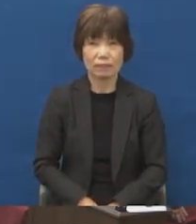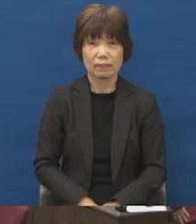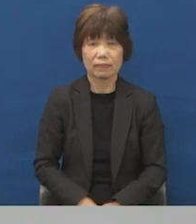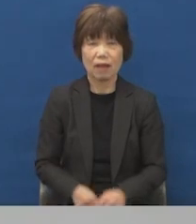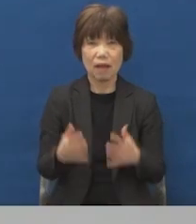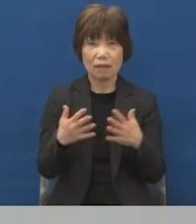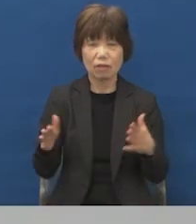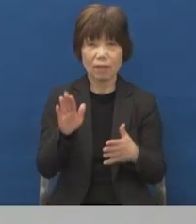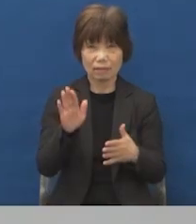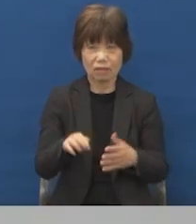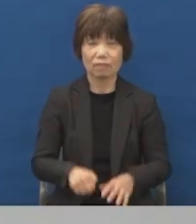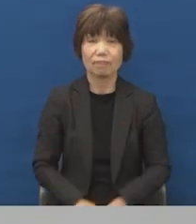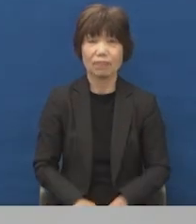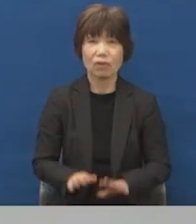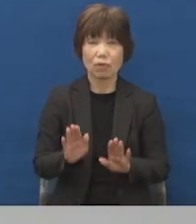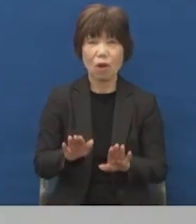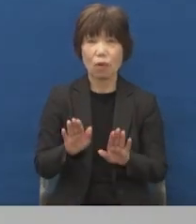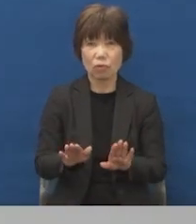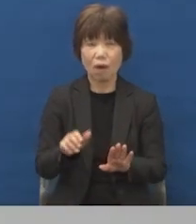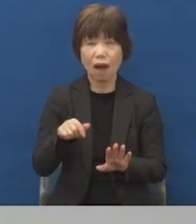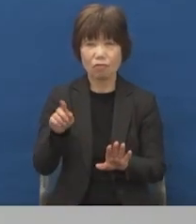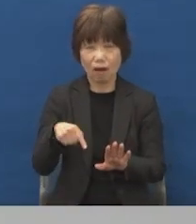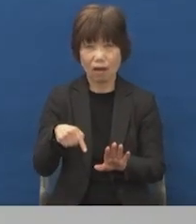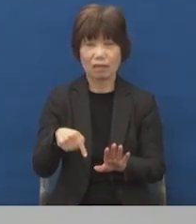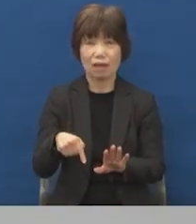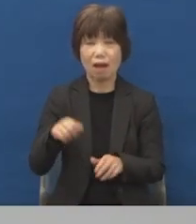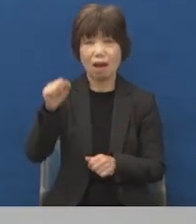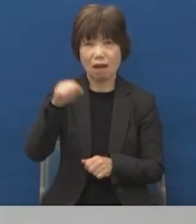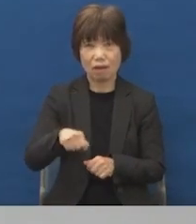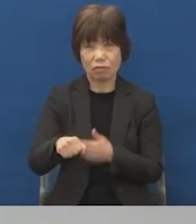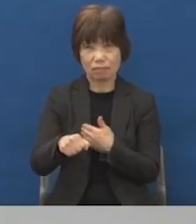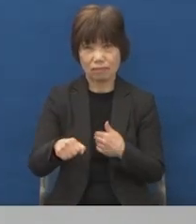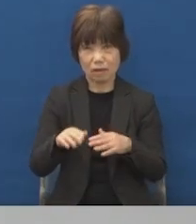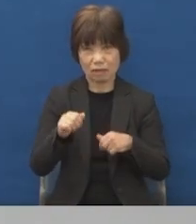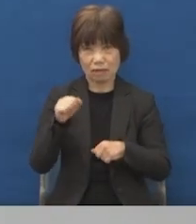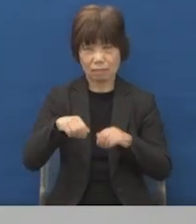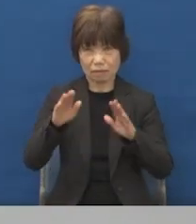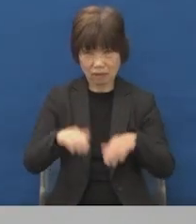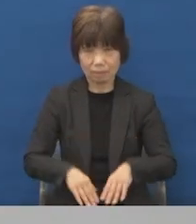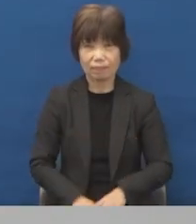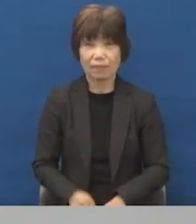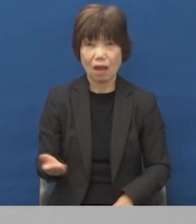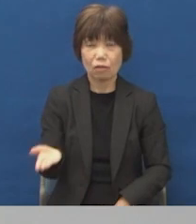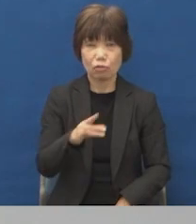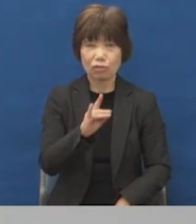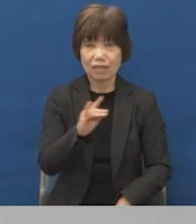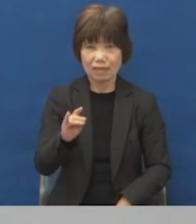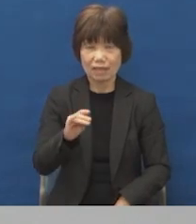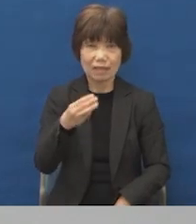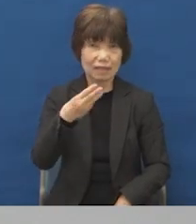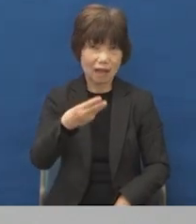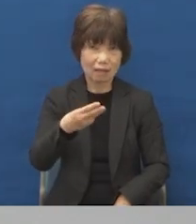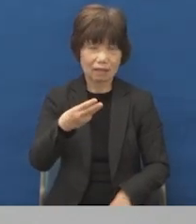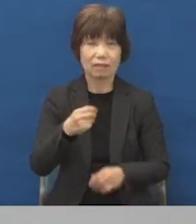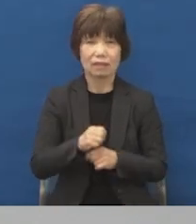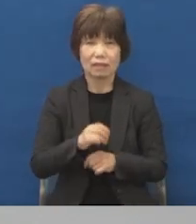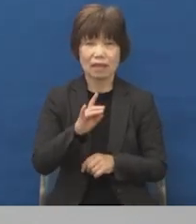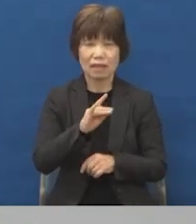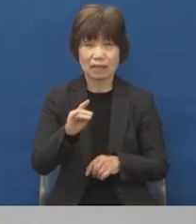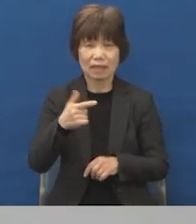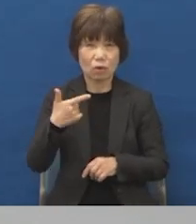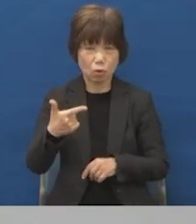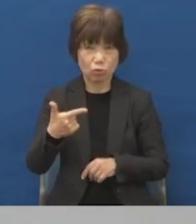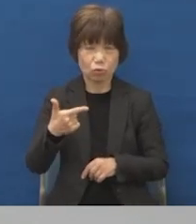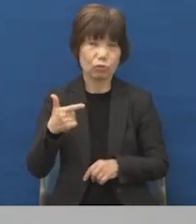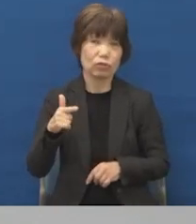多数であります。よって本案は原案のとおり可決されました。次に、議第3号ないし、議第6号、